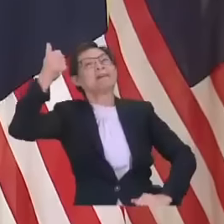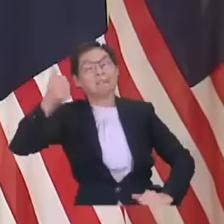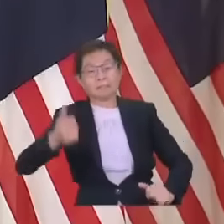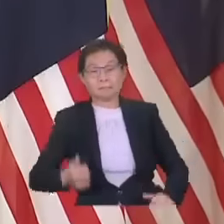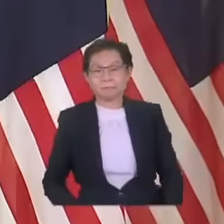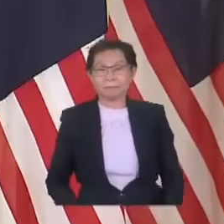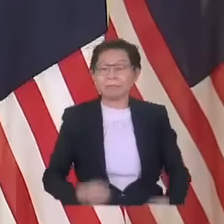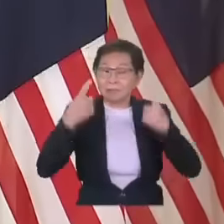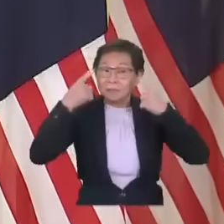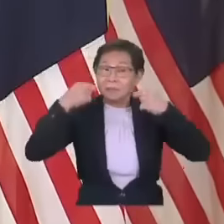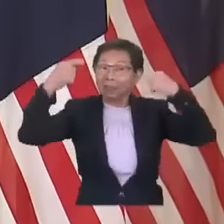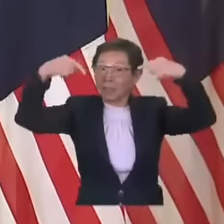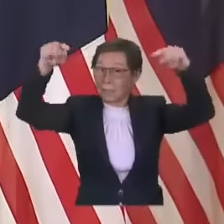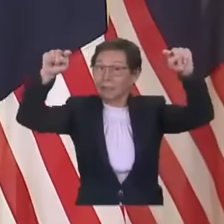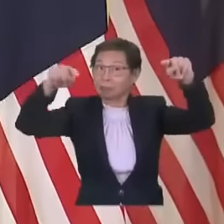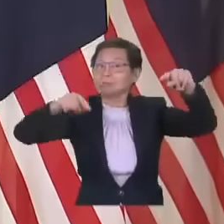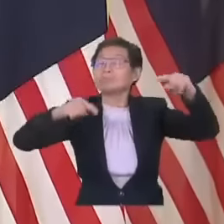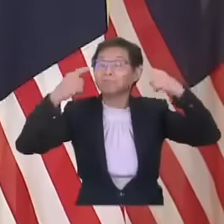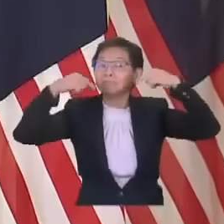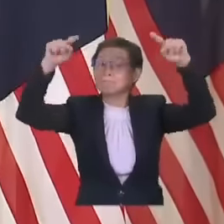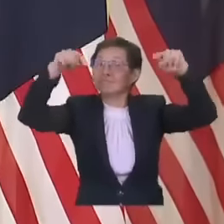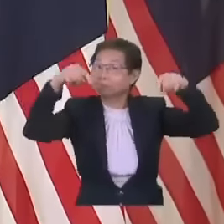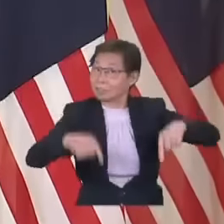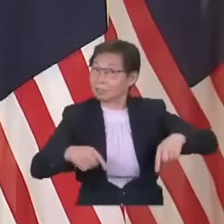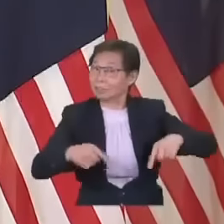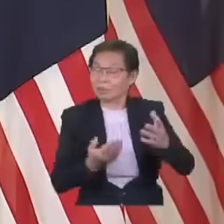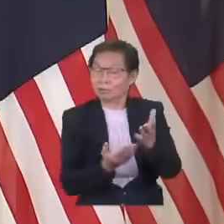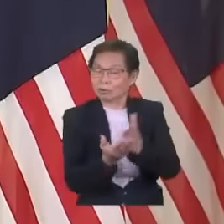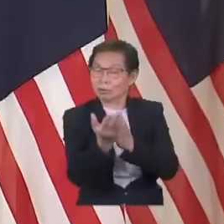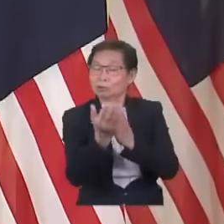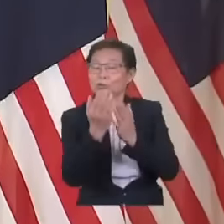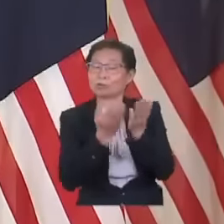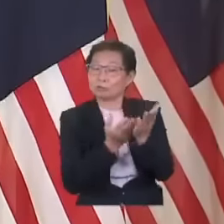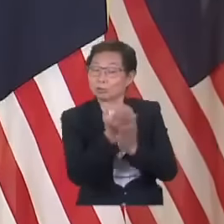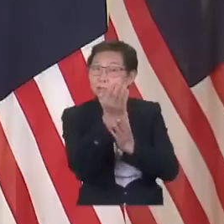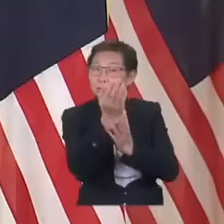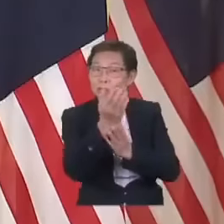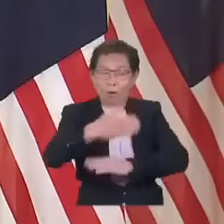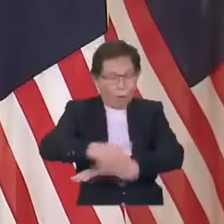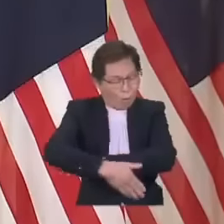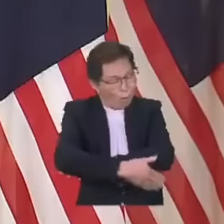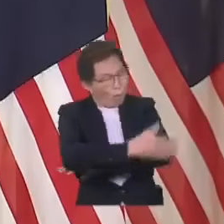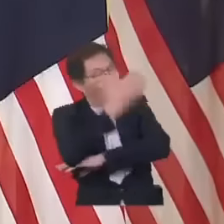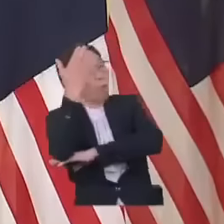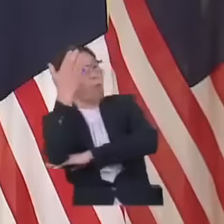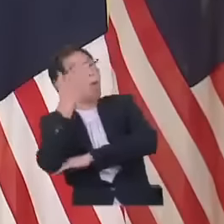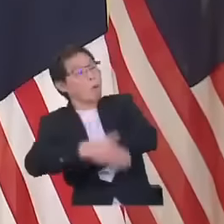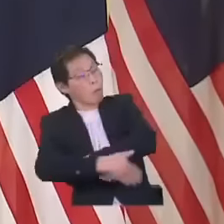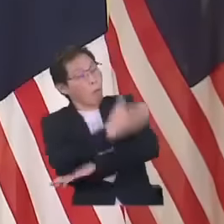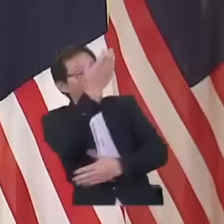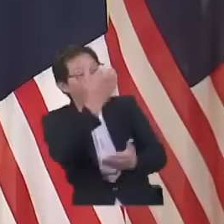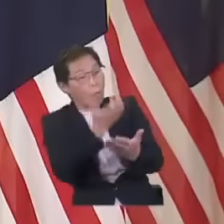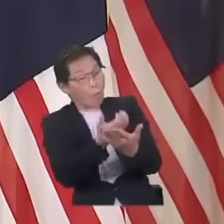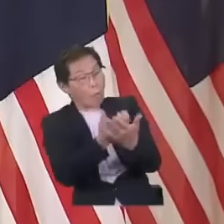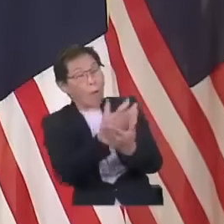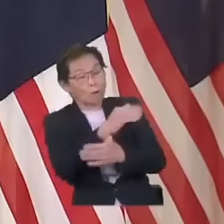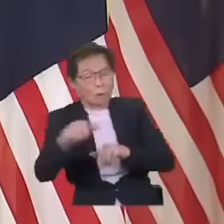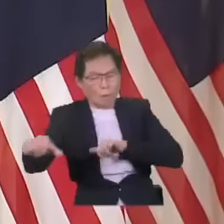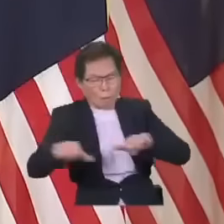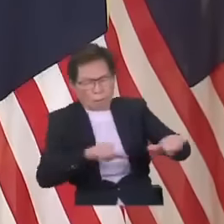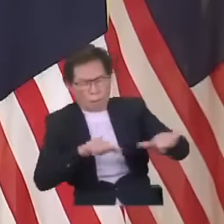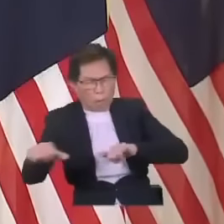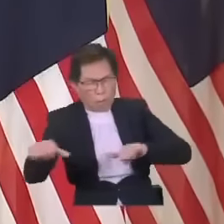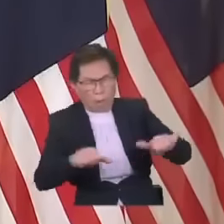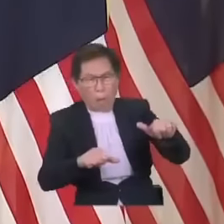keberhasilan ini sekaligus menyaksikan pembukaan semula pintu ekonomi dan merancakkan